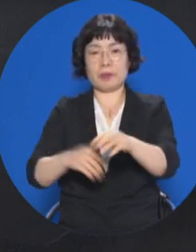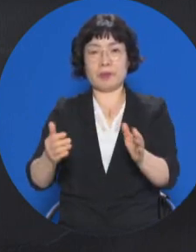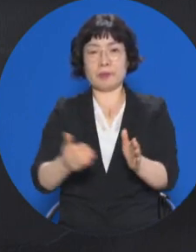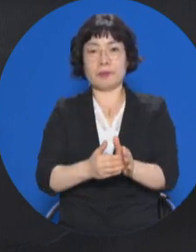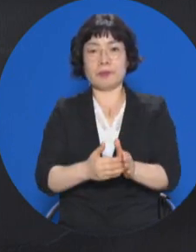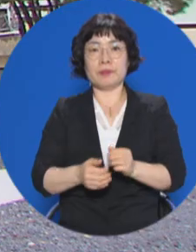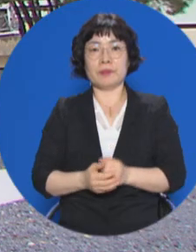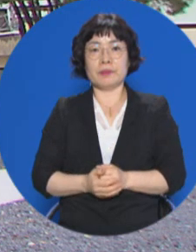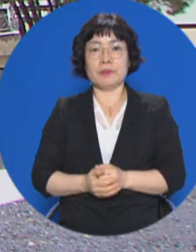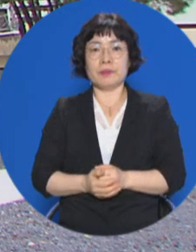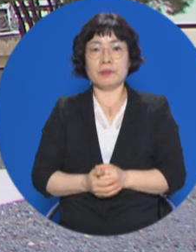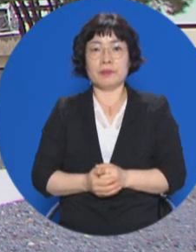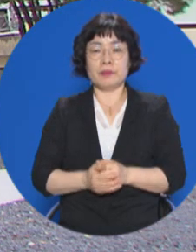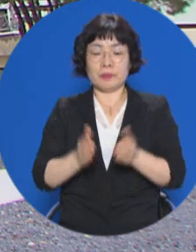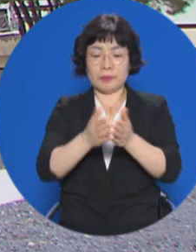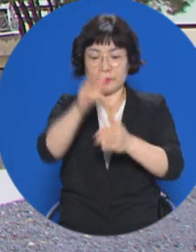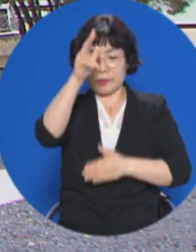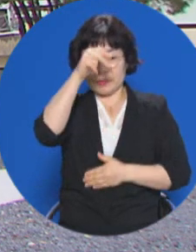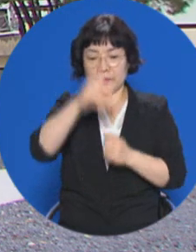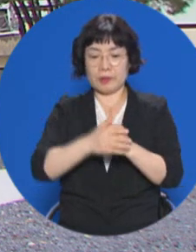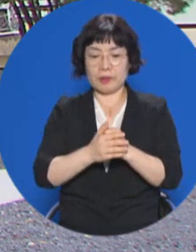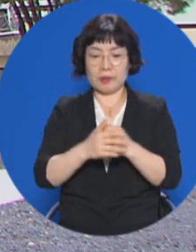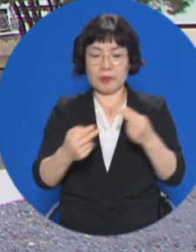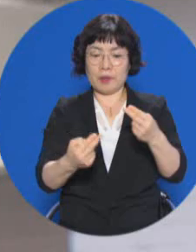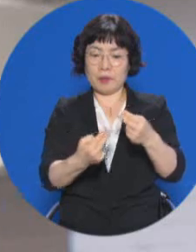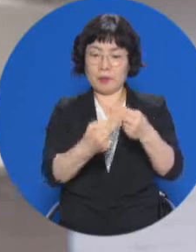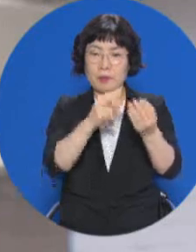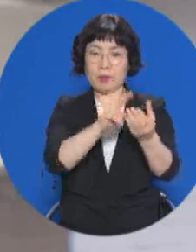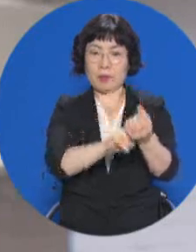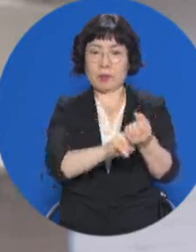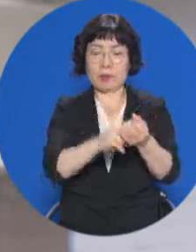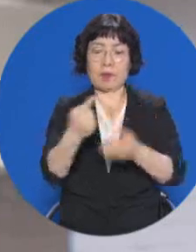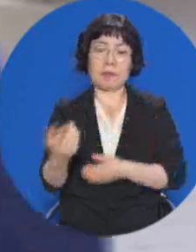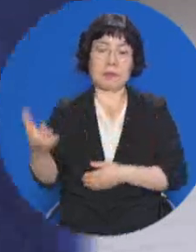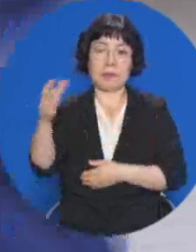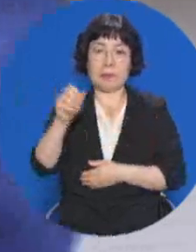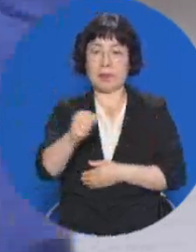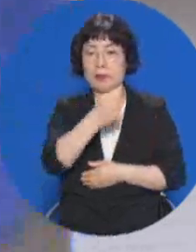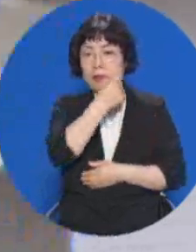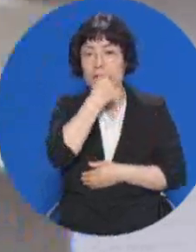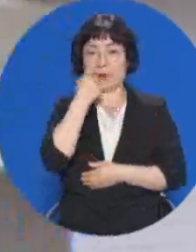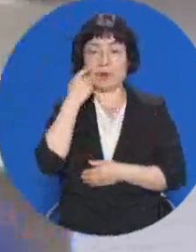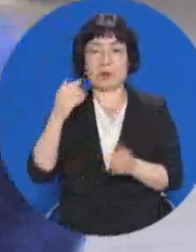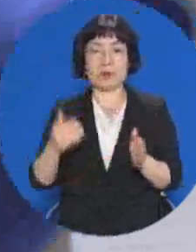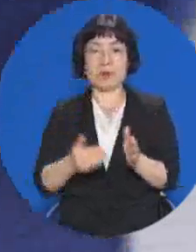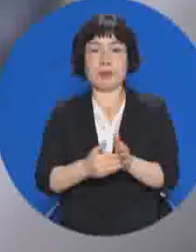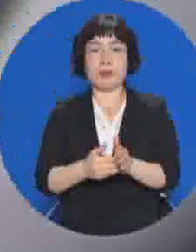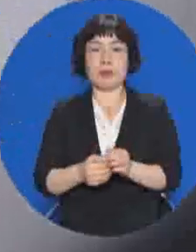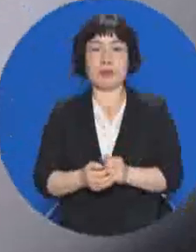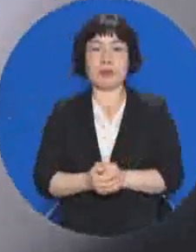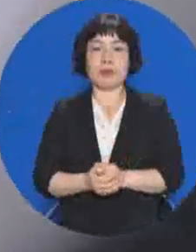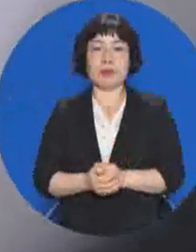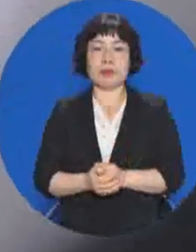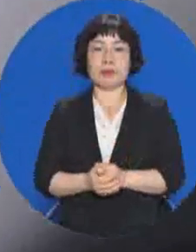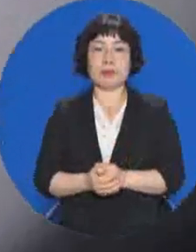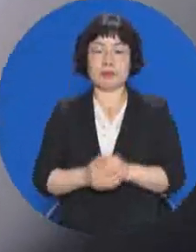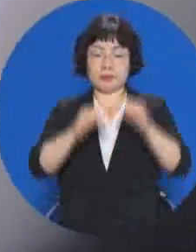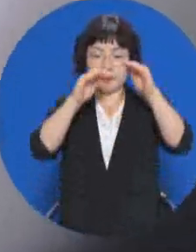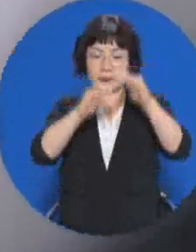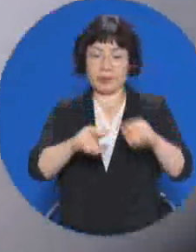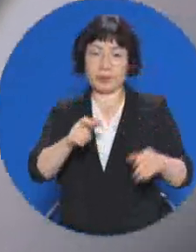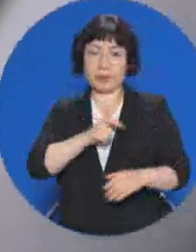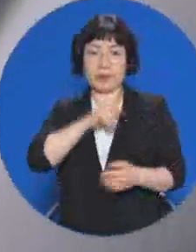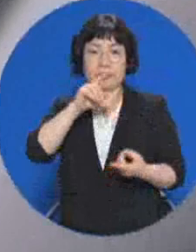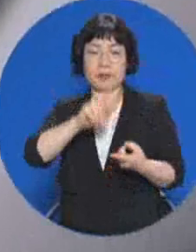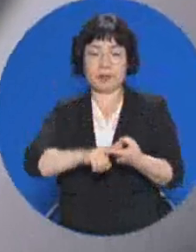확인됐습니다. 해경은 이렇게 모은 비자금이 100억 원대인 것으로 확인했다고 밝혔습니다. 이 같은 의혹에